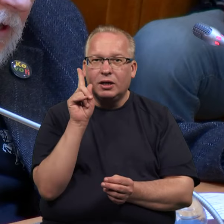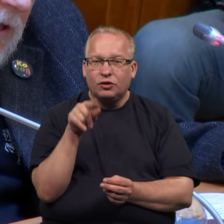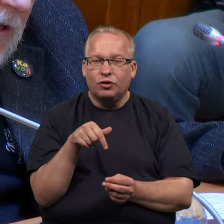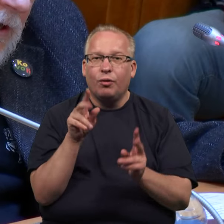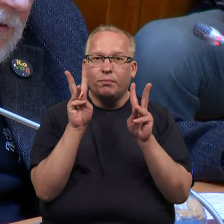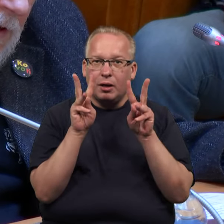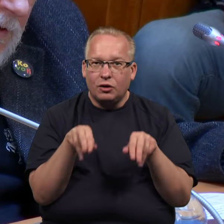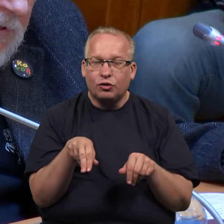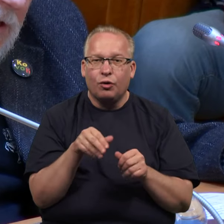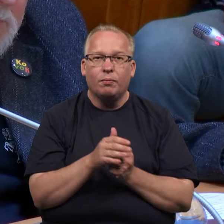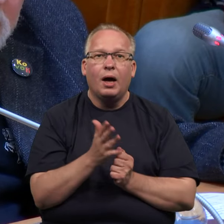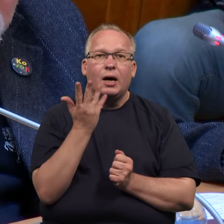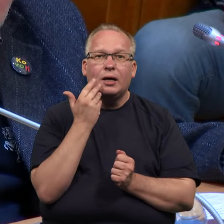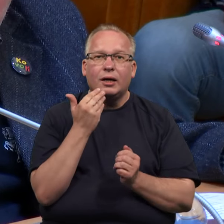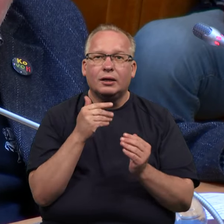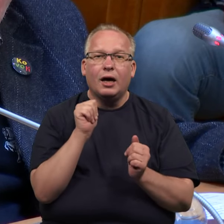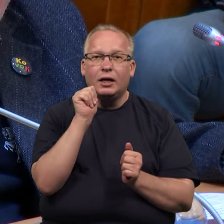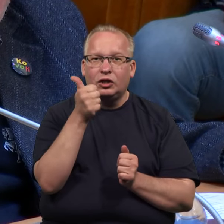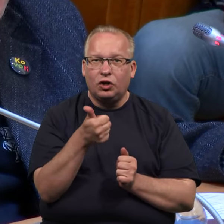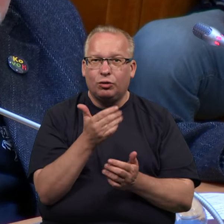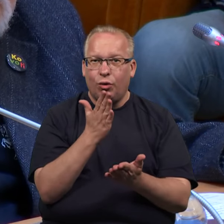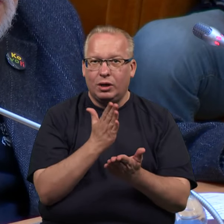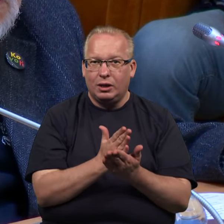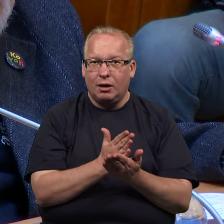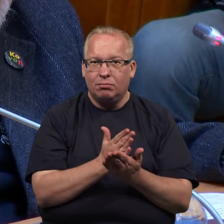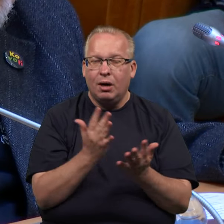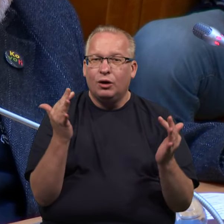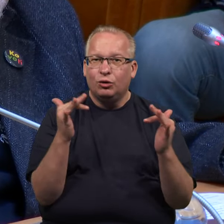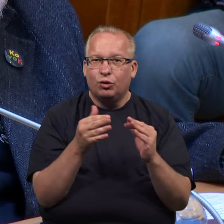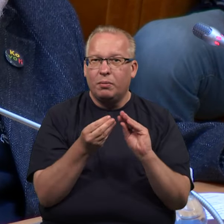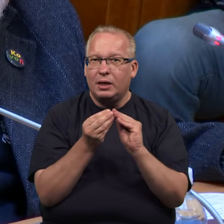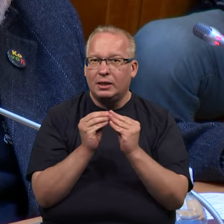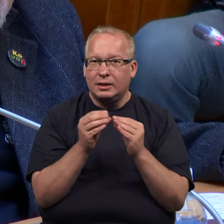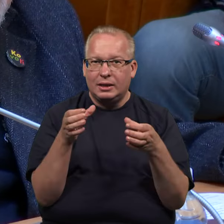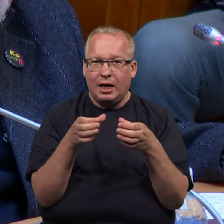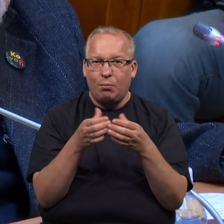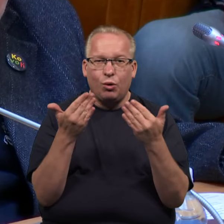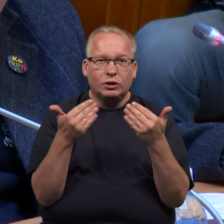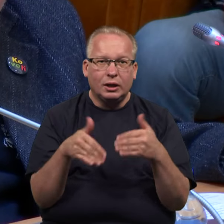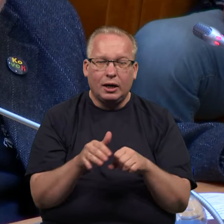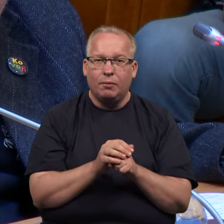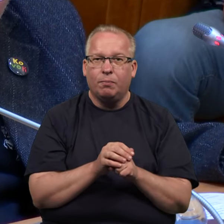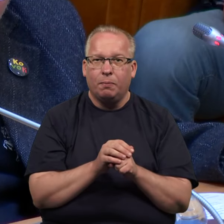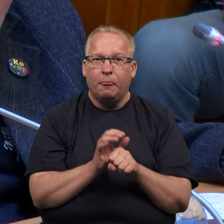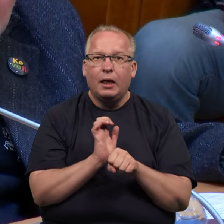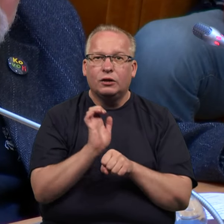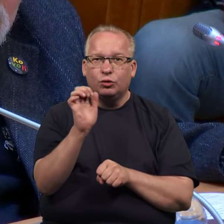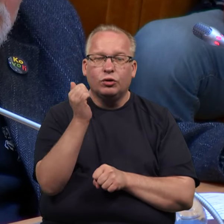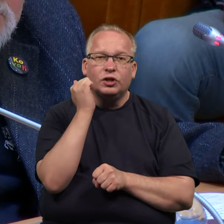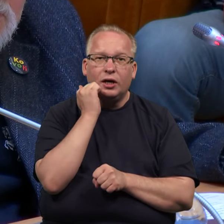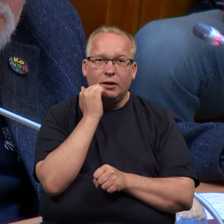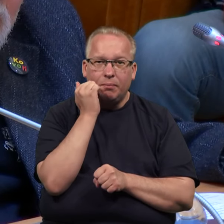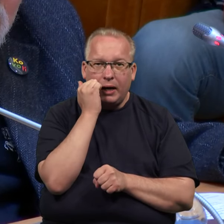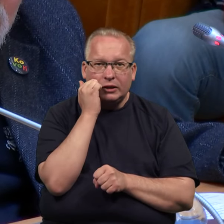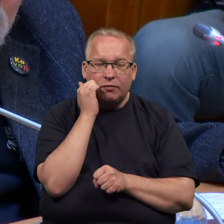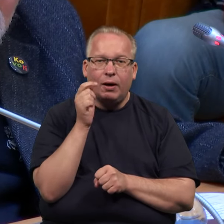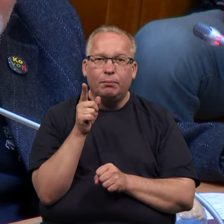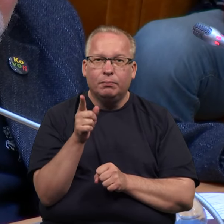nežinojom, kad sekančią dieną jau yra susirinkę sąmokslininkai ir siunčia į Maskvą depešą, kad